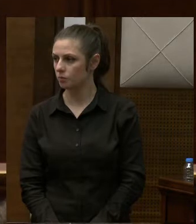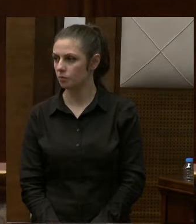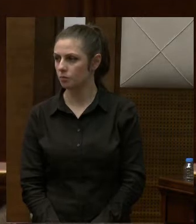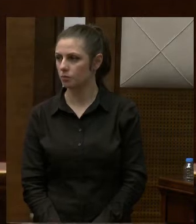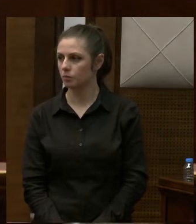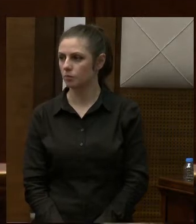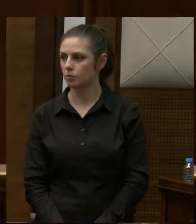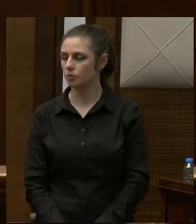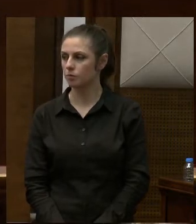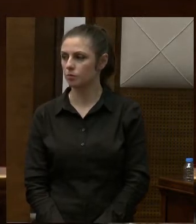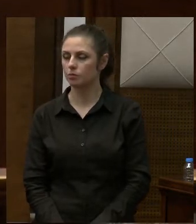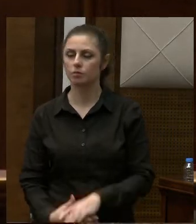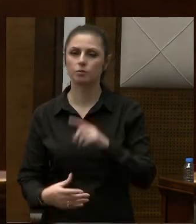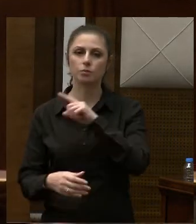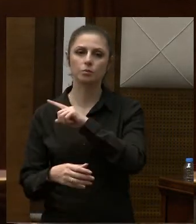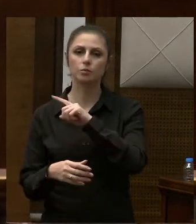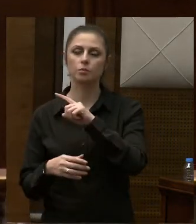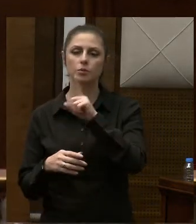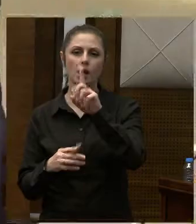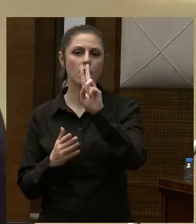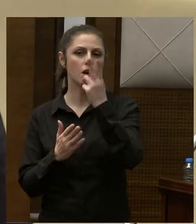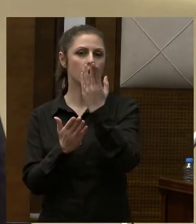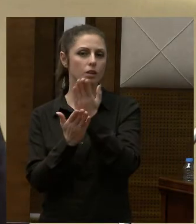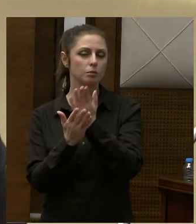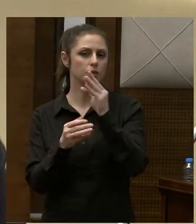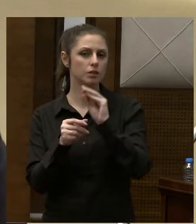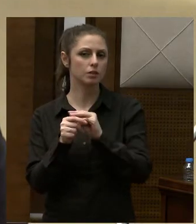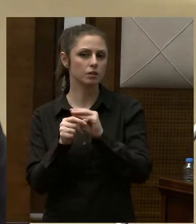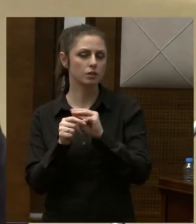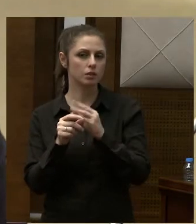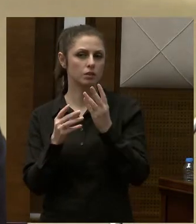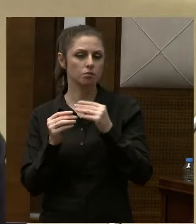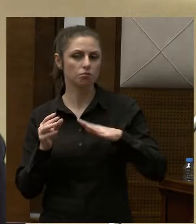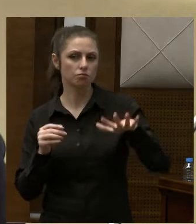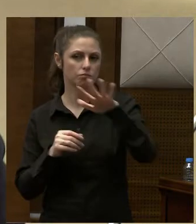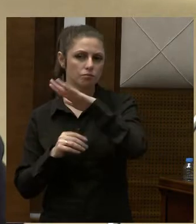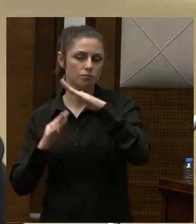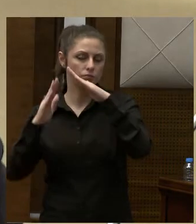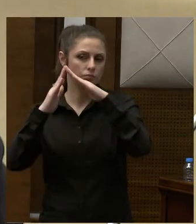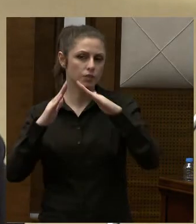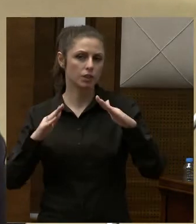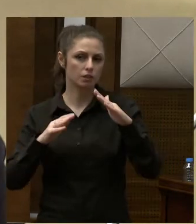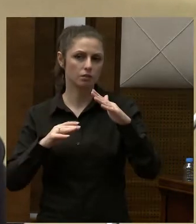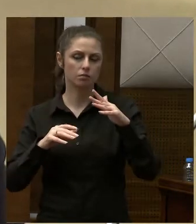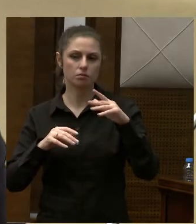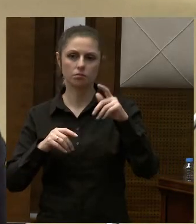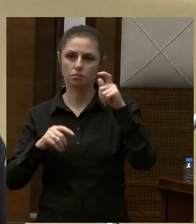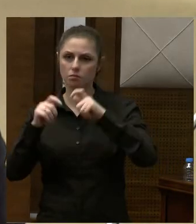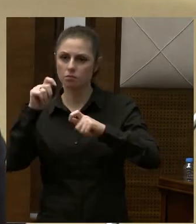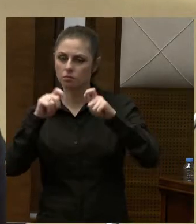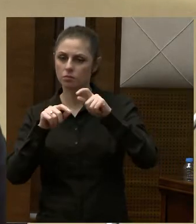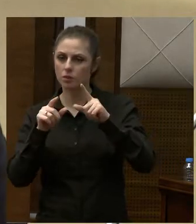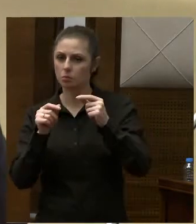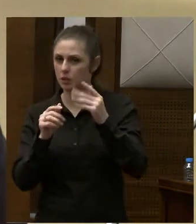Başkanım, estetik kurulu raporuna göre bütün esaslı çatı malzemesinde yasaklanması gerekiyor. Sadece kiremit ve